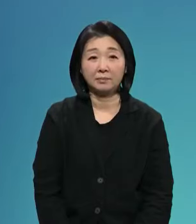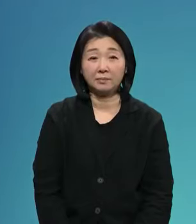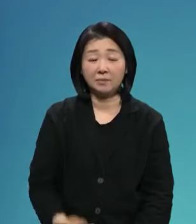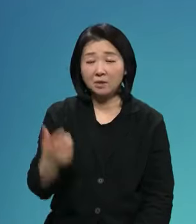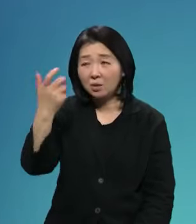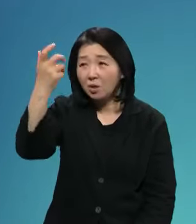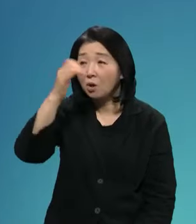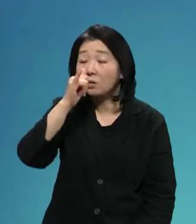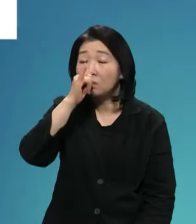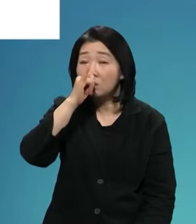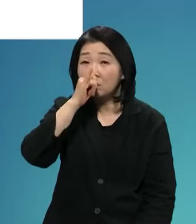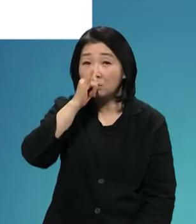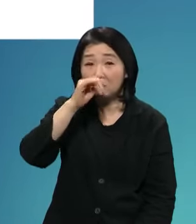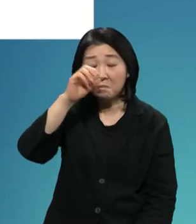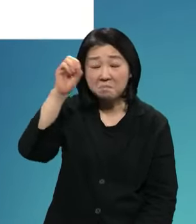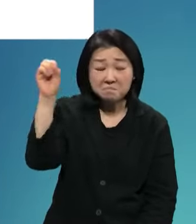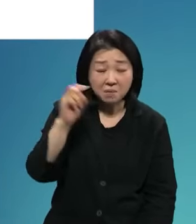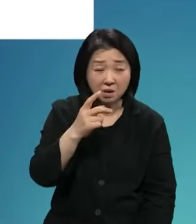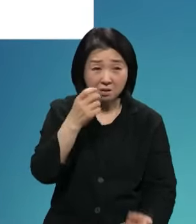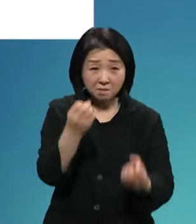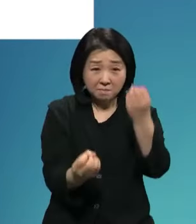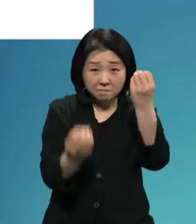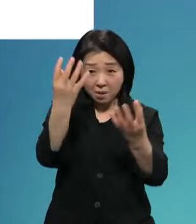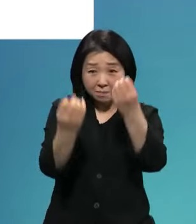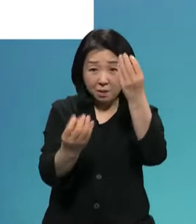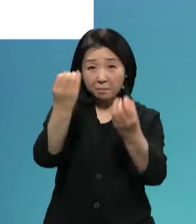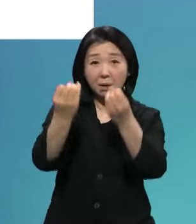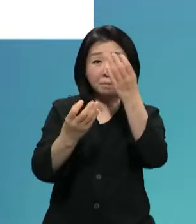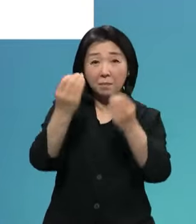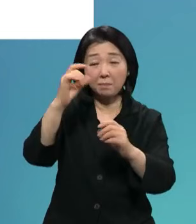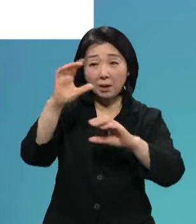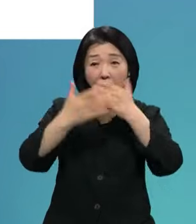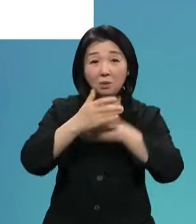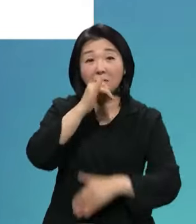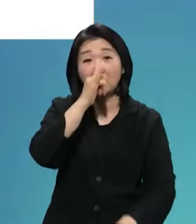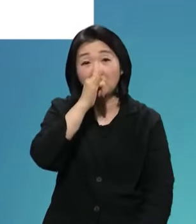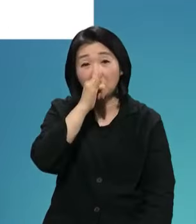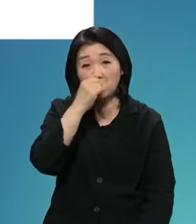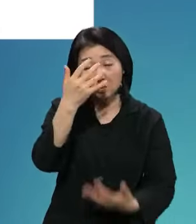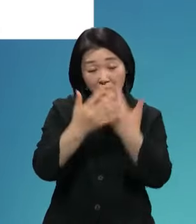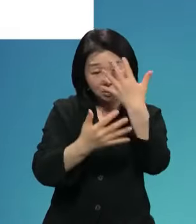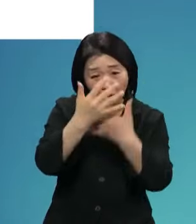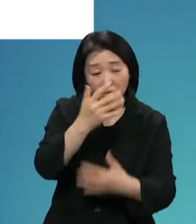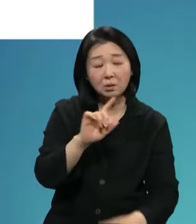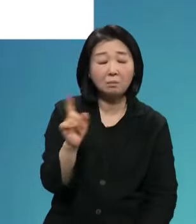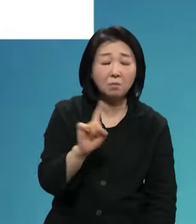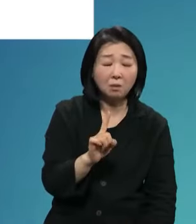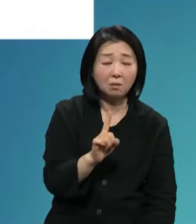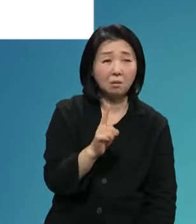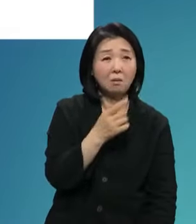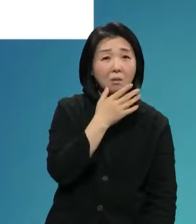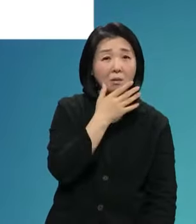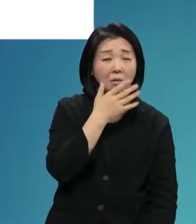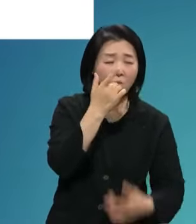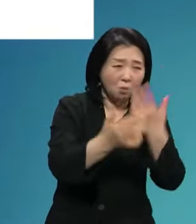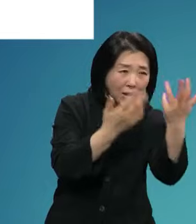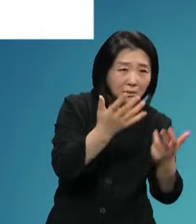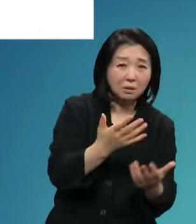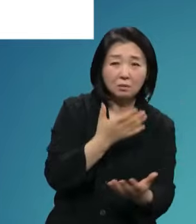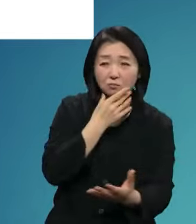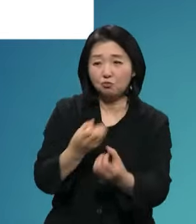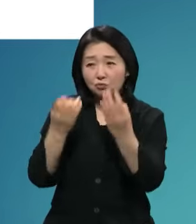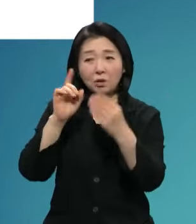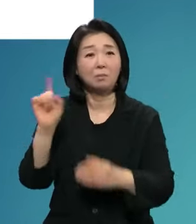연기 속에서 화려하게 폭탄이 터지는 듯한 한 영상이 있습니다. 그런데 이 영상 화재인지 축제인지